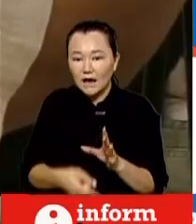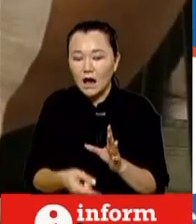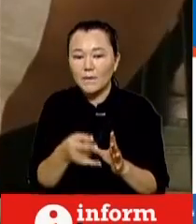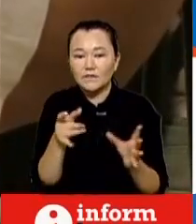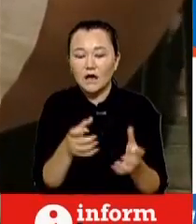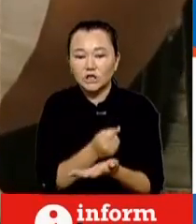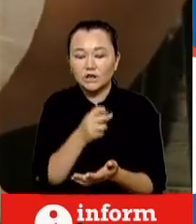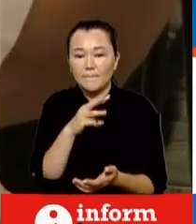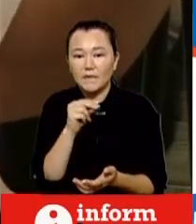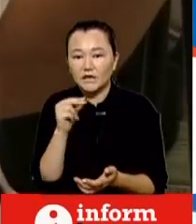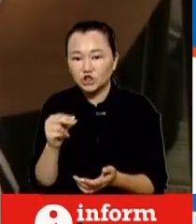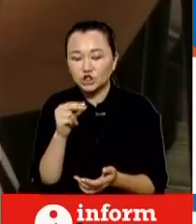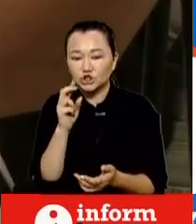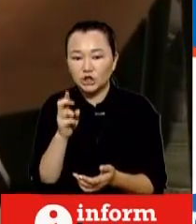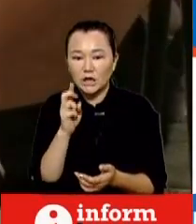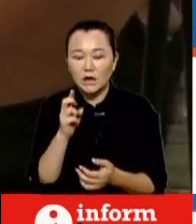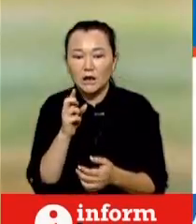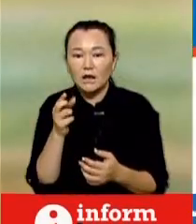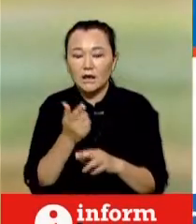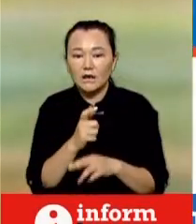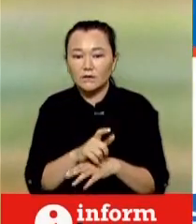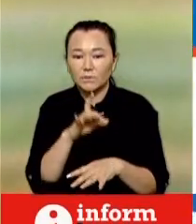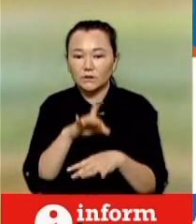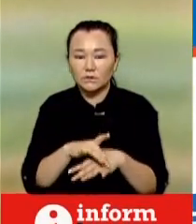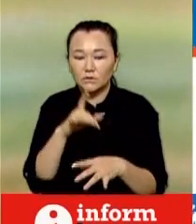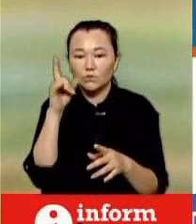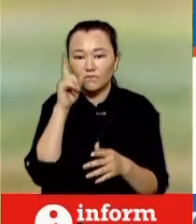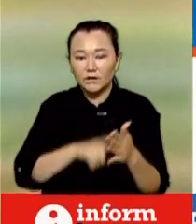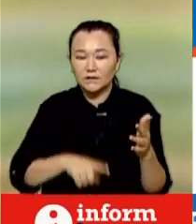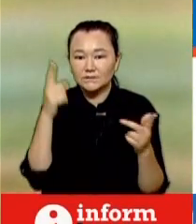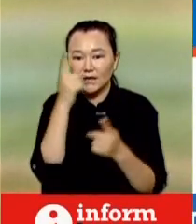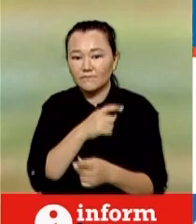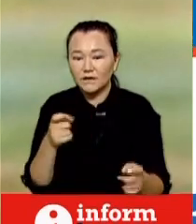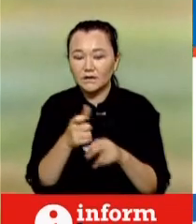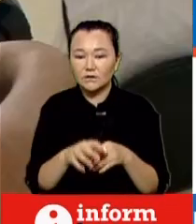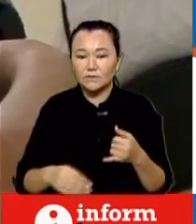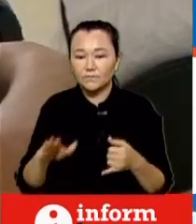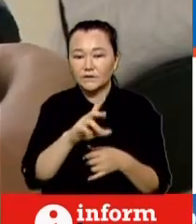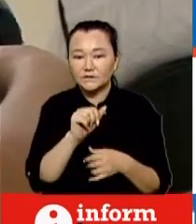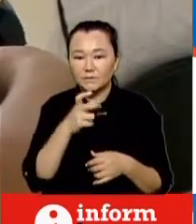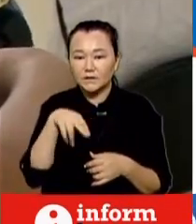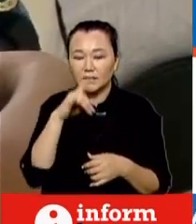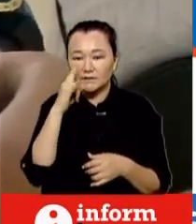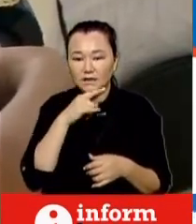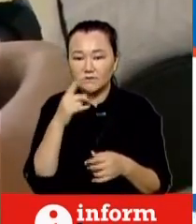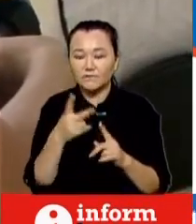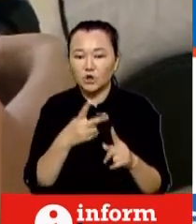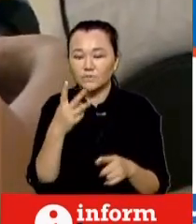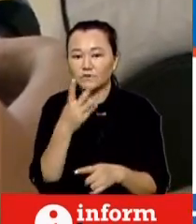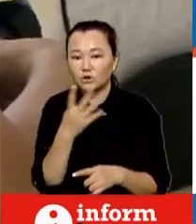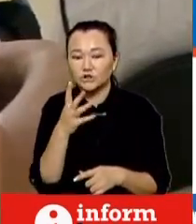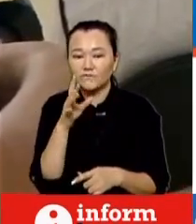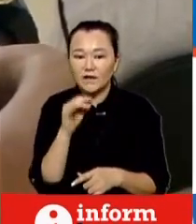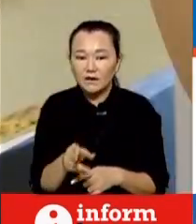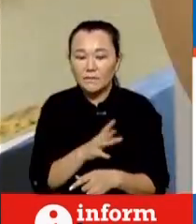нашли меч уже на этом этапе археологи уверенно заявляют что на территории западного Казахстана во втором четвёртом веках